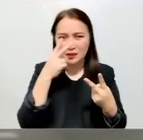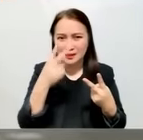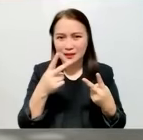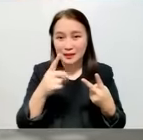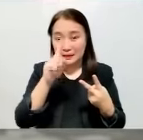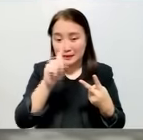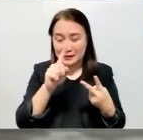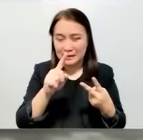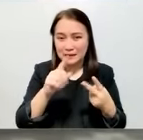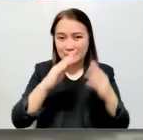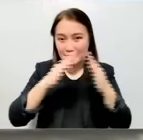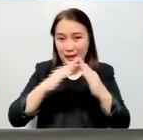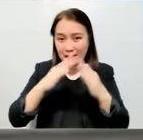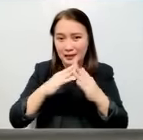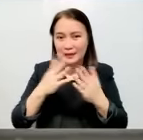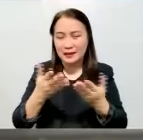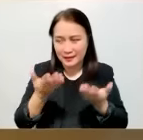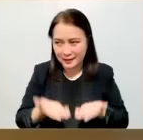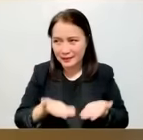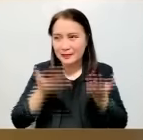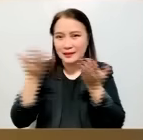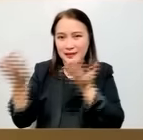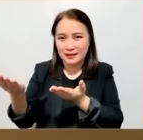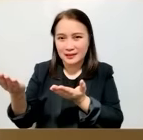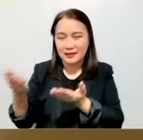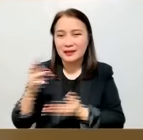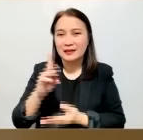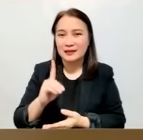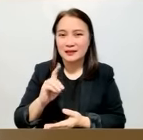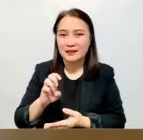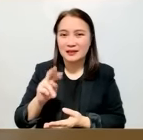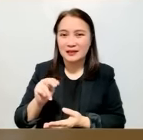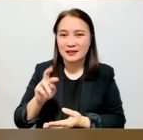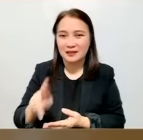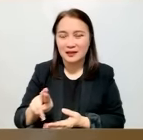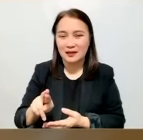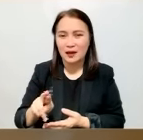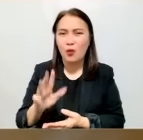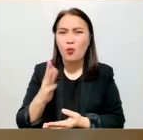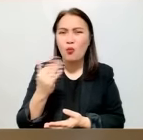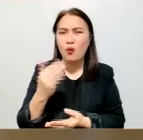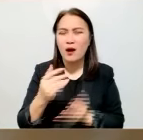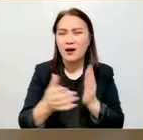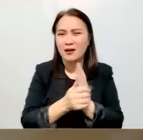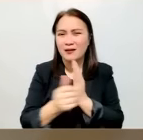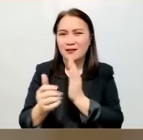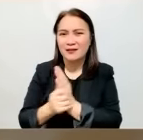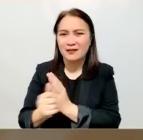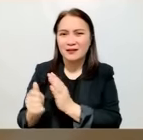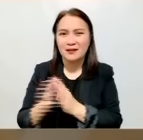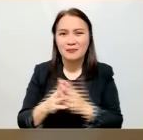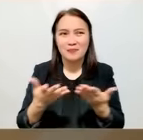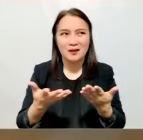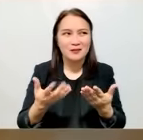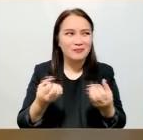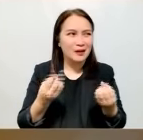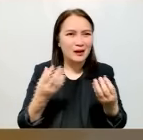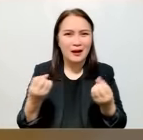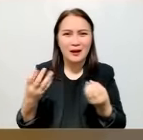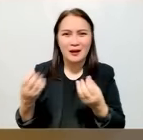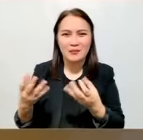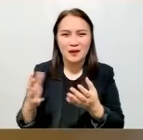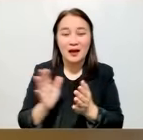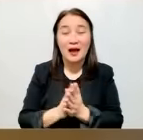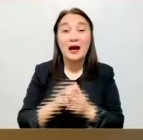1 bahay. Ibinigay na rin ang mga ito sa DENR. Ayon sa mga eksperto, kabi-kabila ang pagsulpot ng ahas dahil mating season